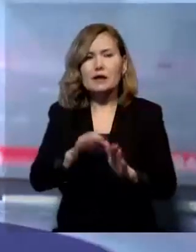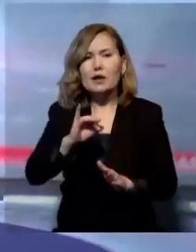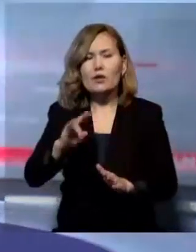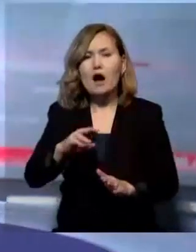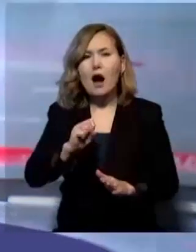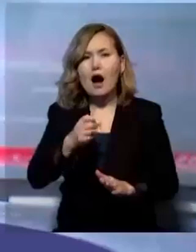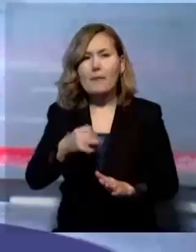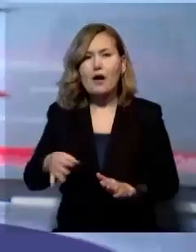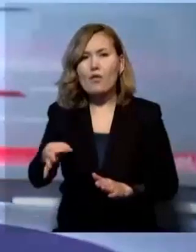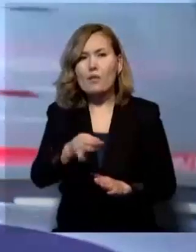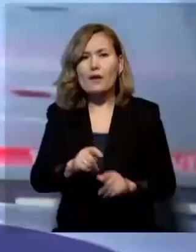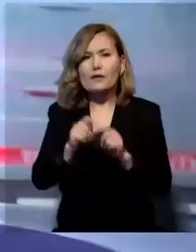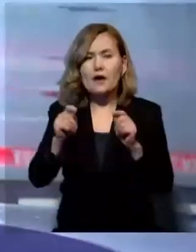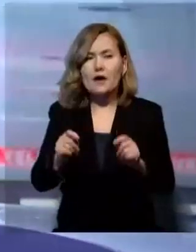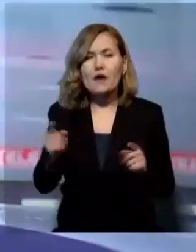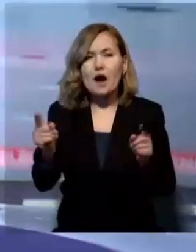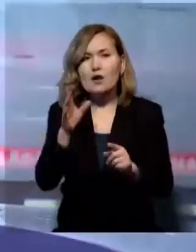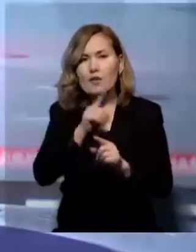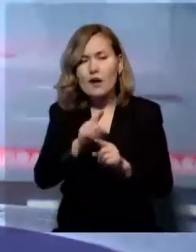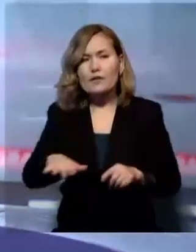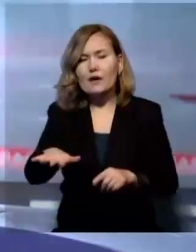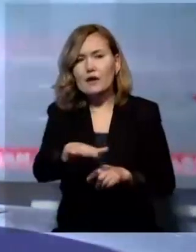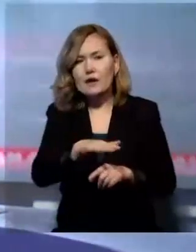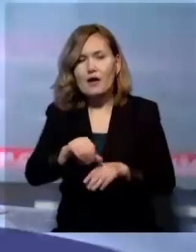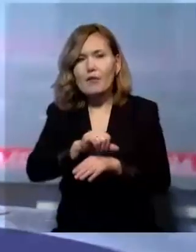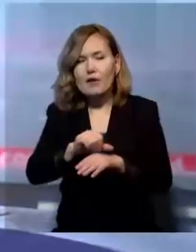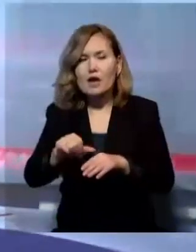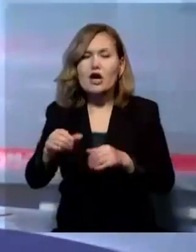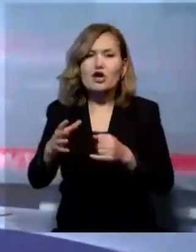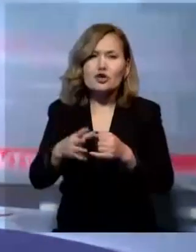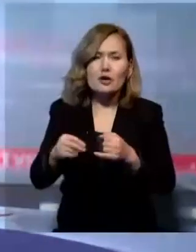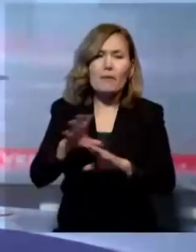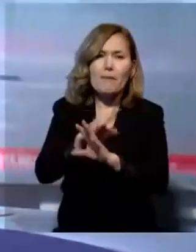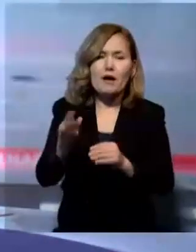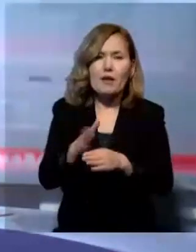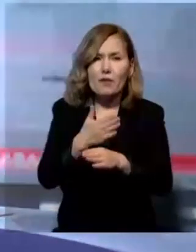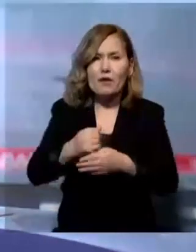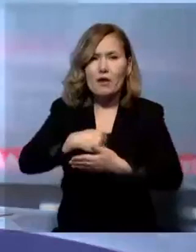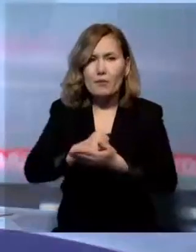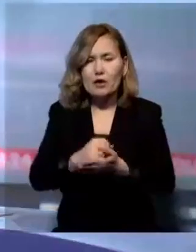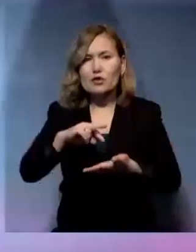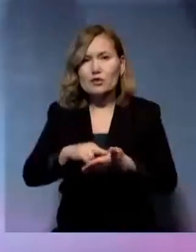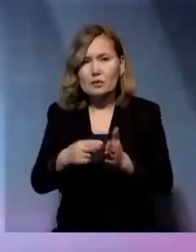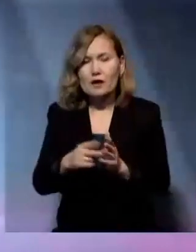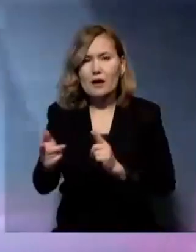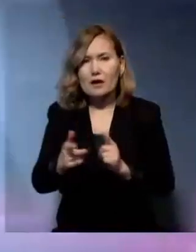құрылды. Аз уақытта аймақтың аумағы бекітіліп, жаңа әкім сайланды. Өңірдің кешенді жоспар